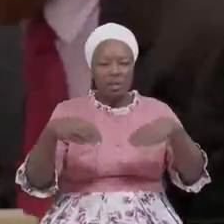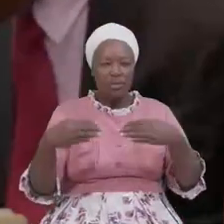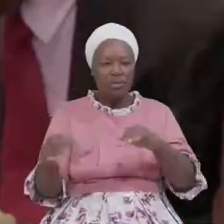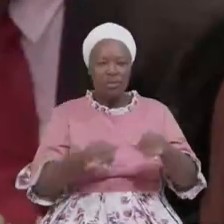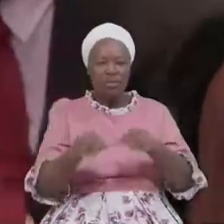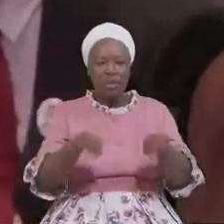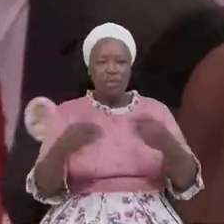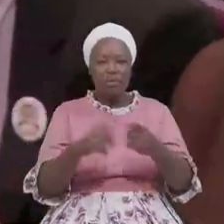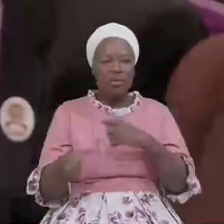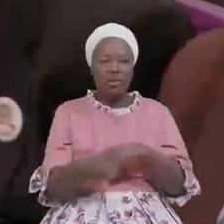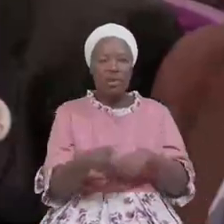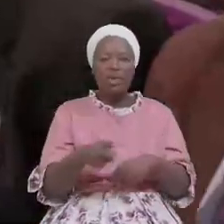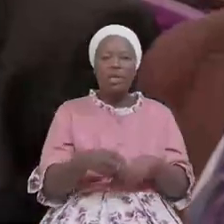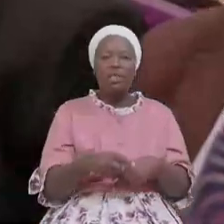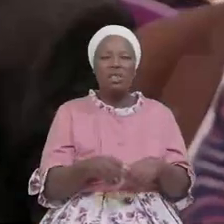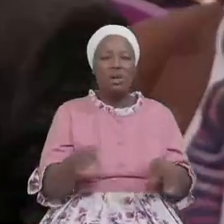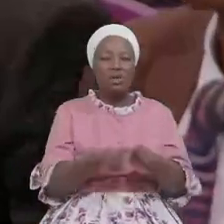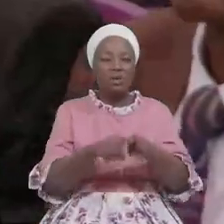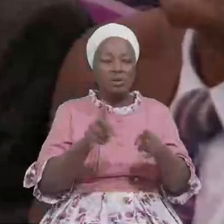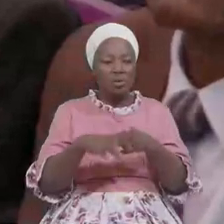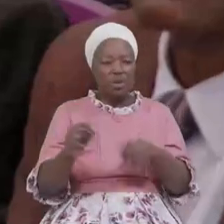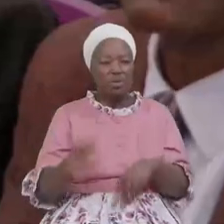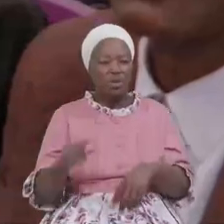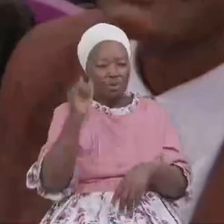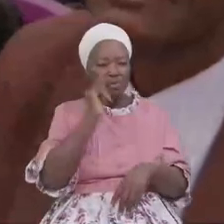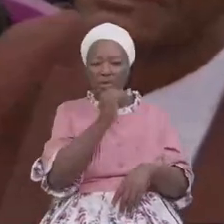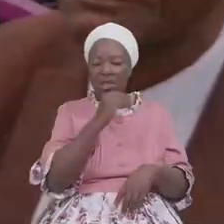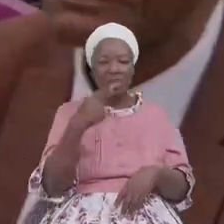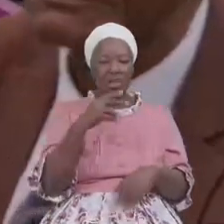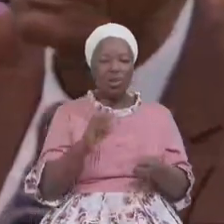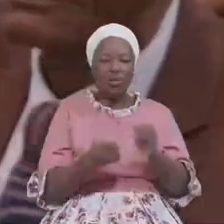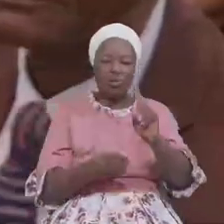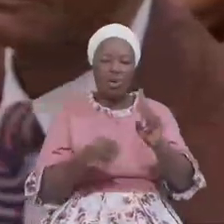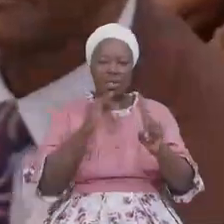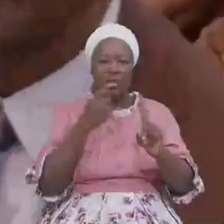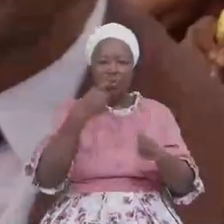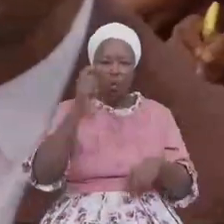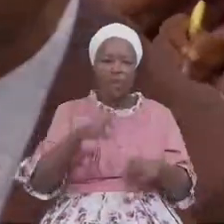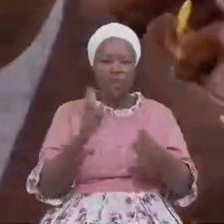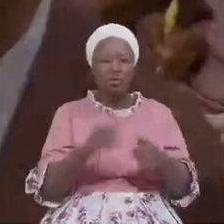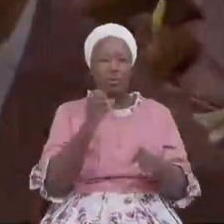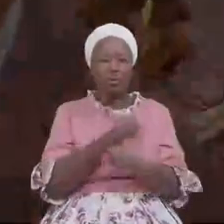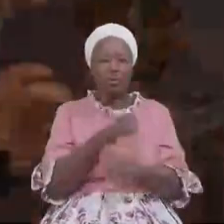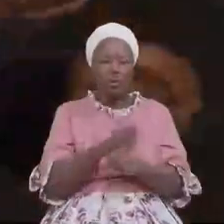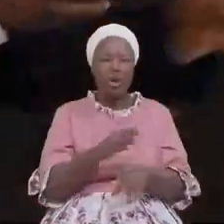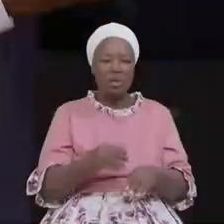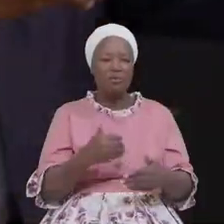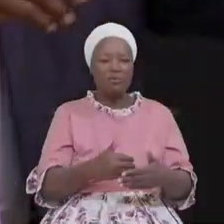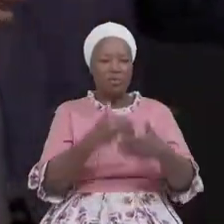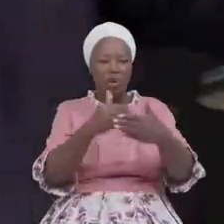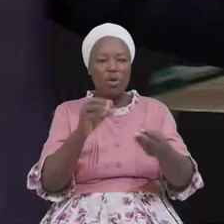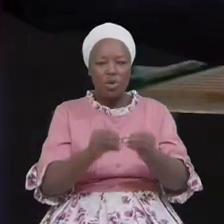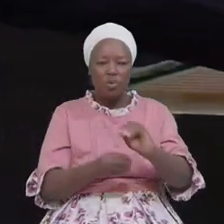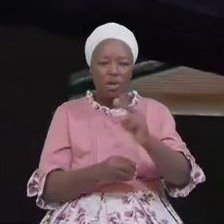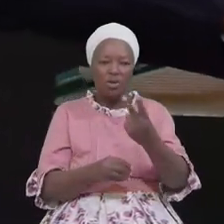donne, même aux enfants d'Israël. » Premièrement donc, le commandement d'aller de l'avant, de